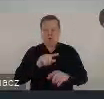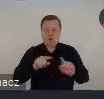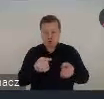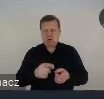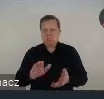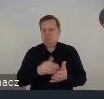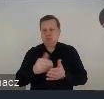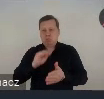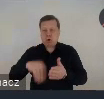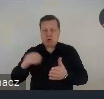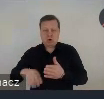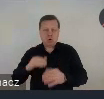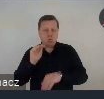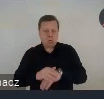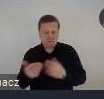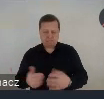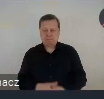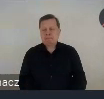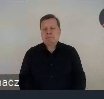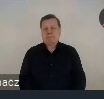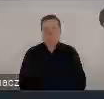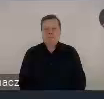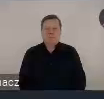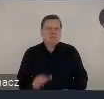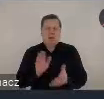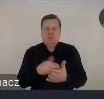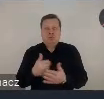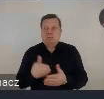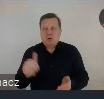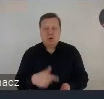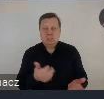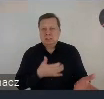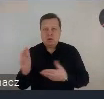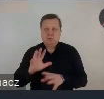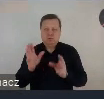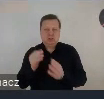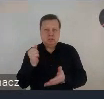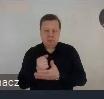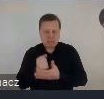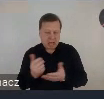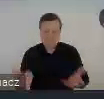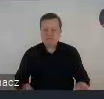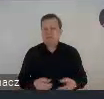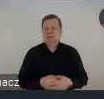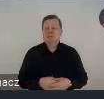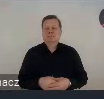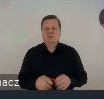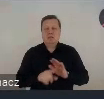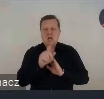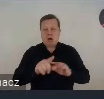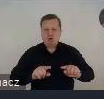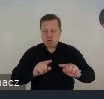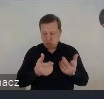na przykład zawierać umowy, na przykład załatwiać wszystkie sprawy w imieniu tej organizacji